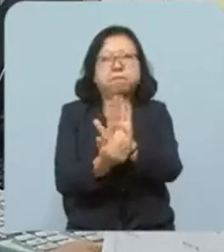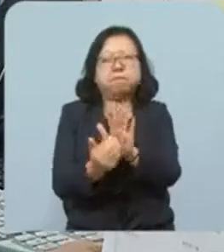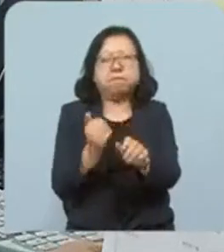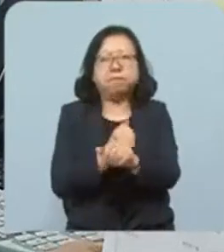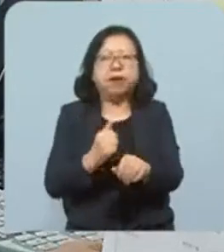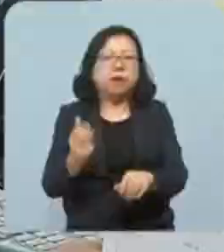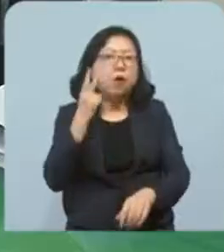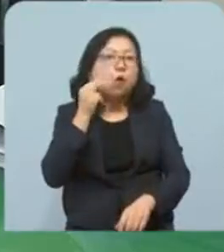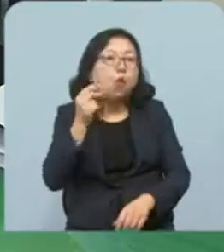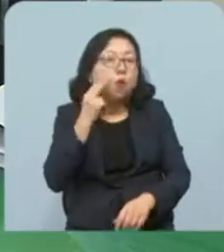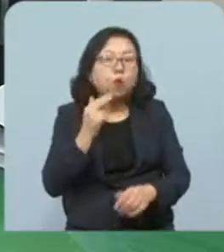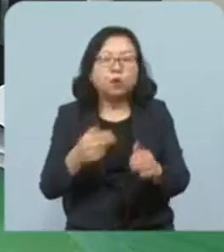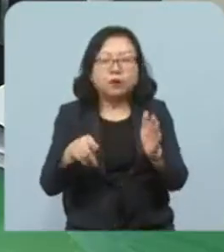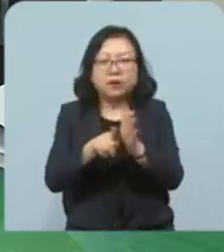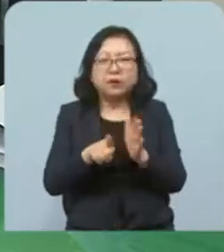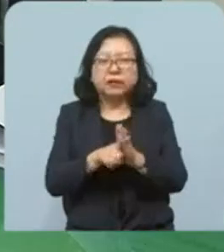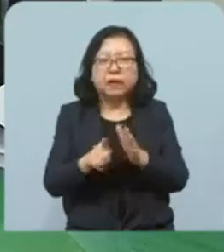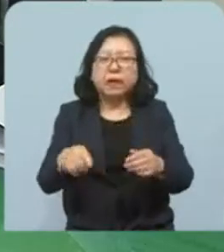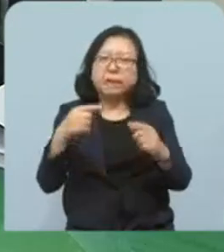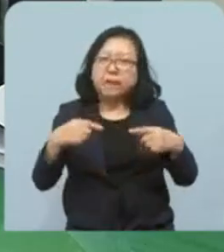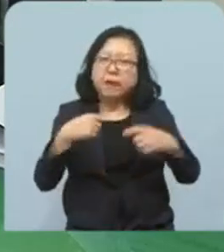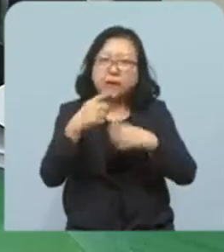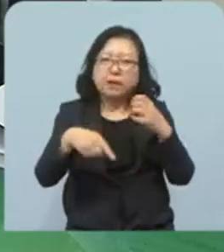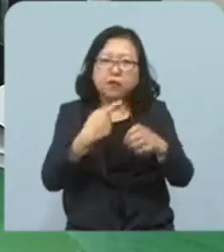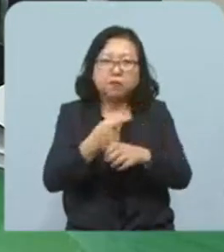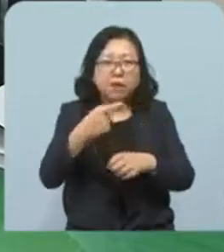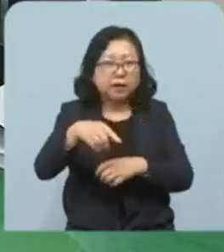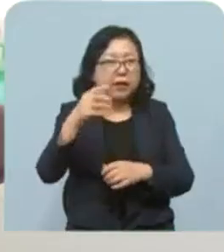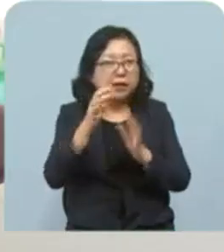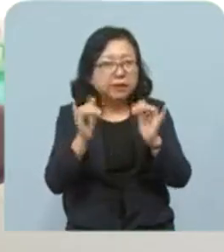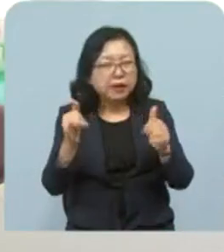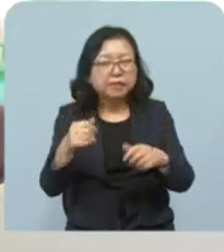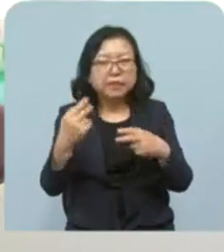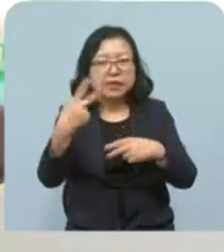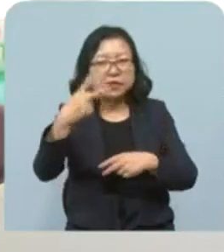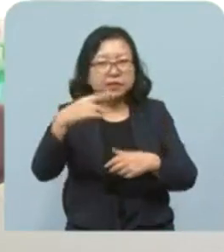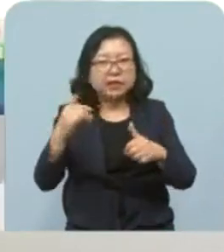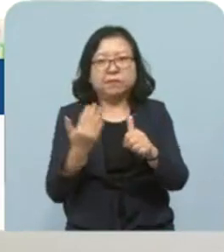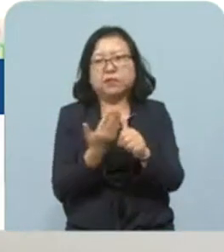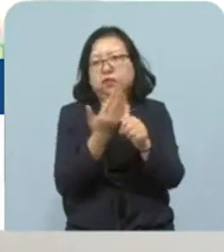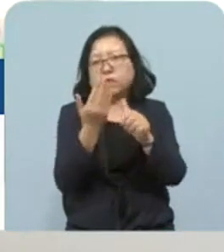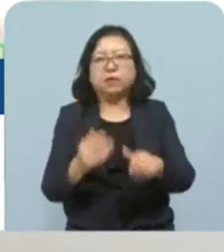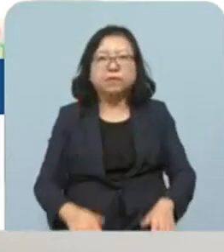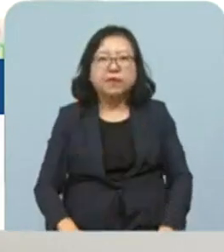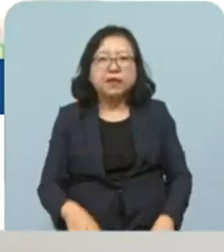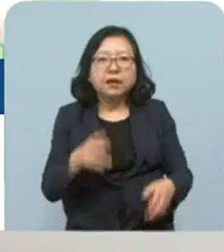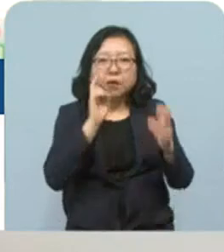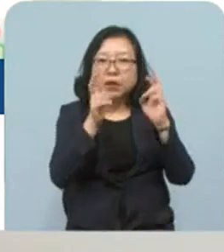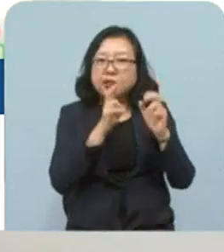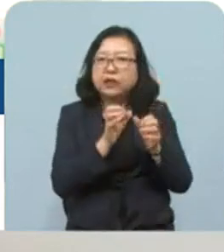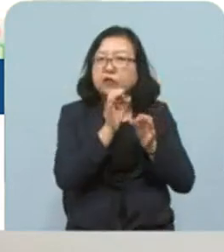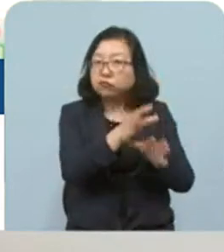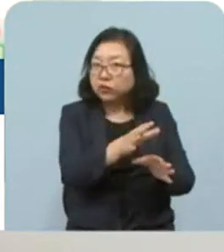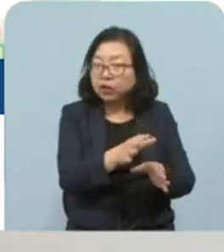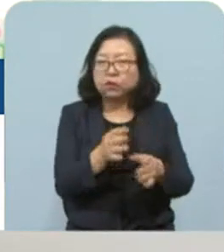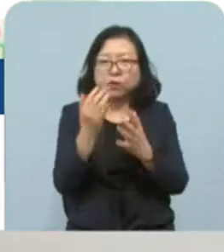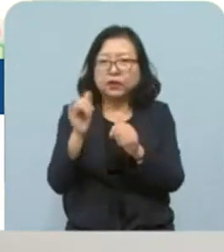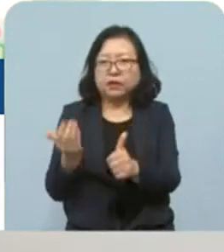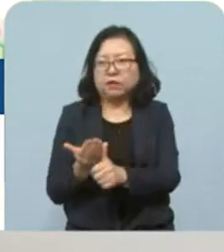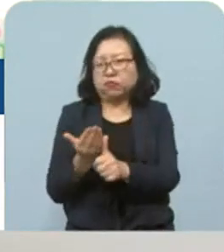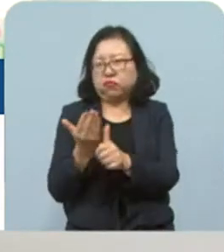핵심 인재를 매년 2천 명 이상 양성할 계획입니다. 기업 투자, 인력 양성을 전폭적으로